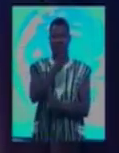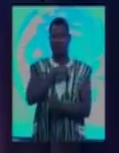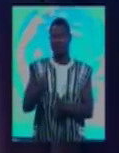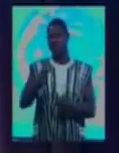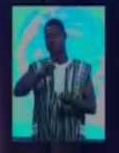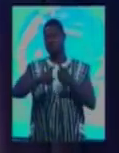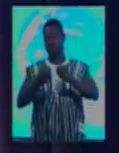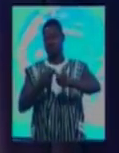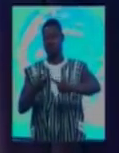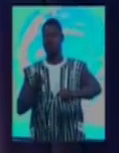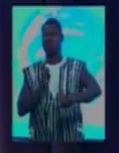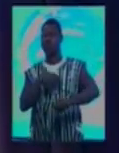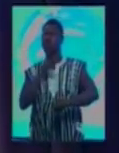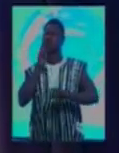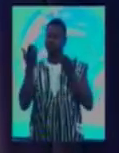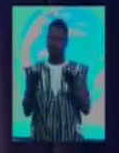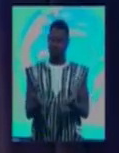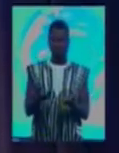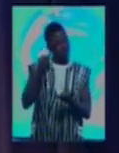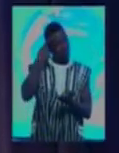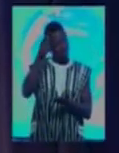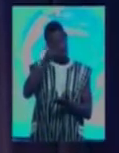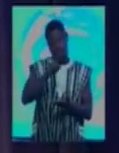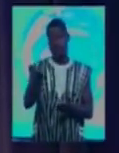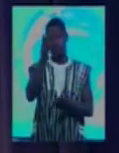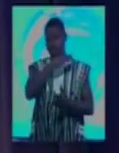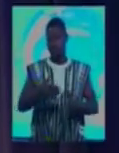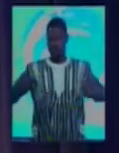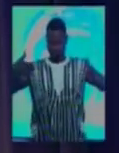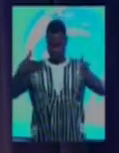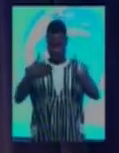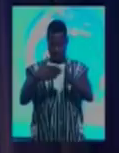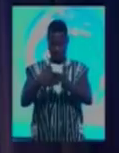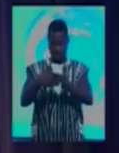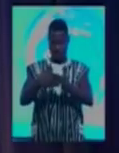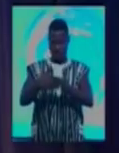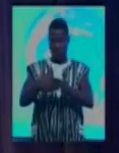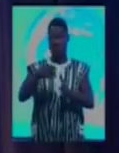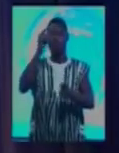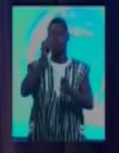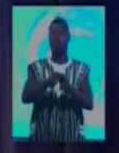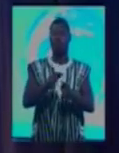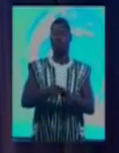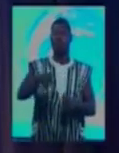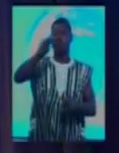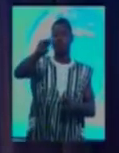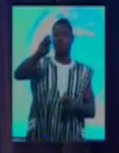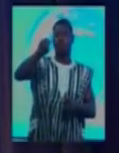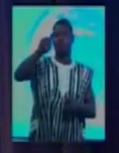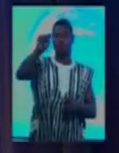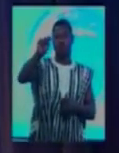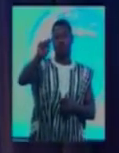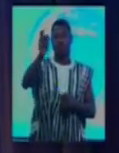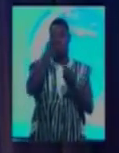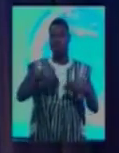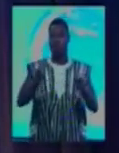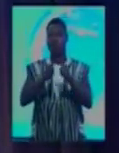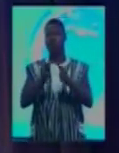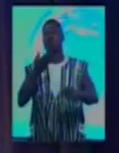l'amitié, nous sommes là pour opposer le mot MOT au